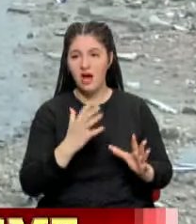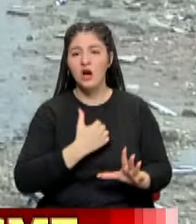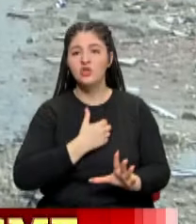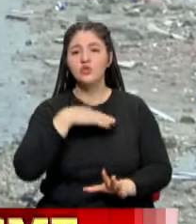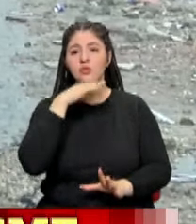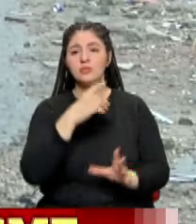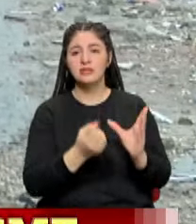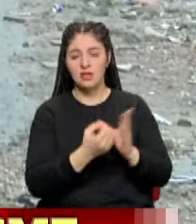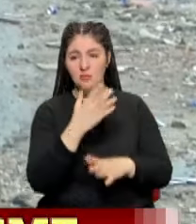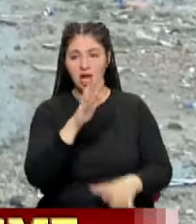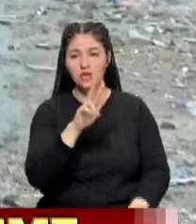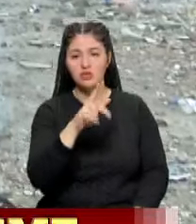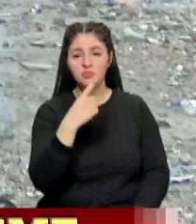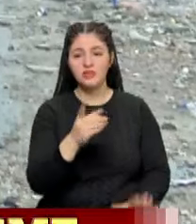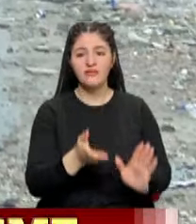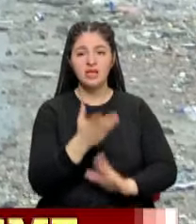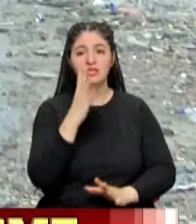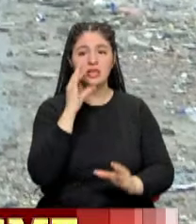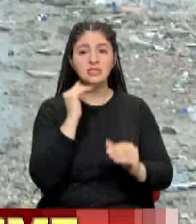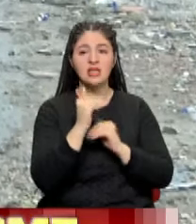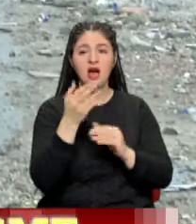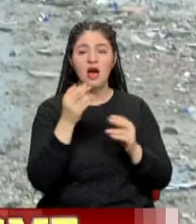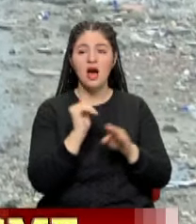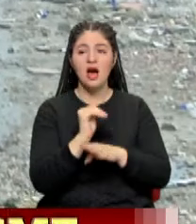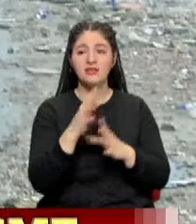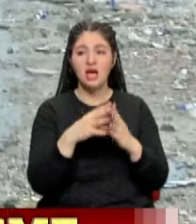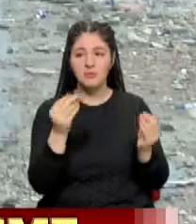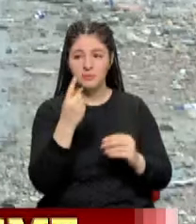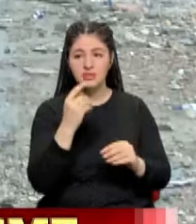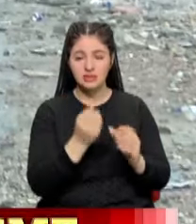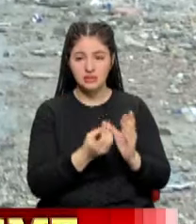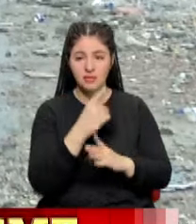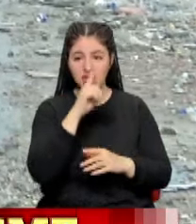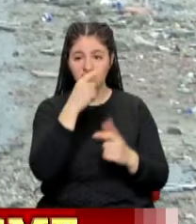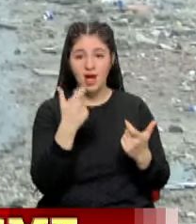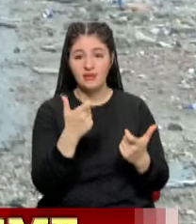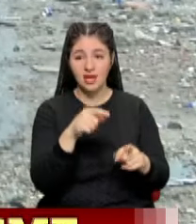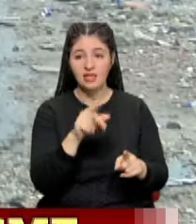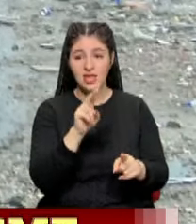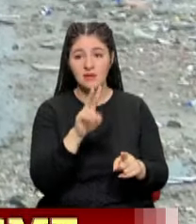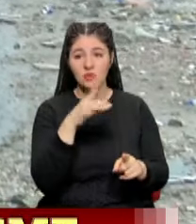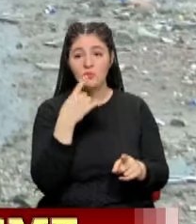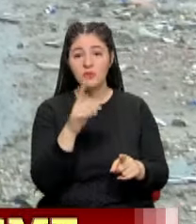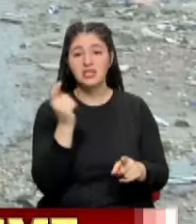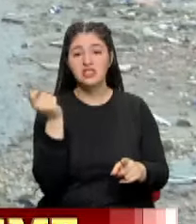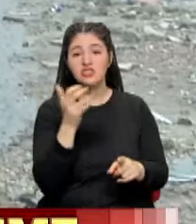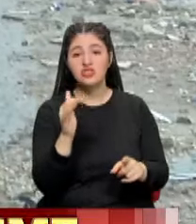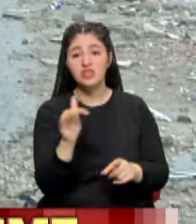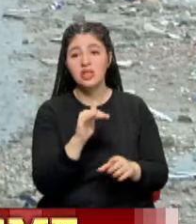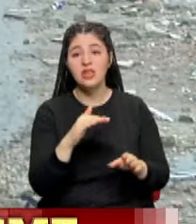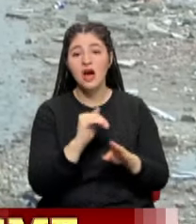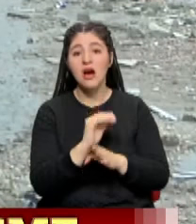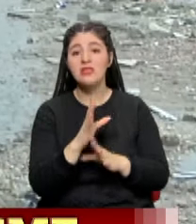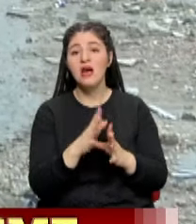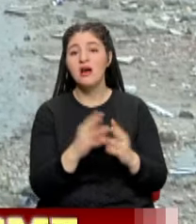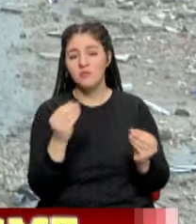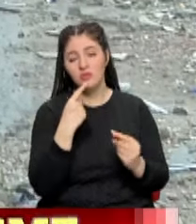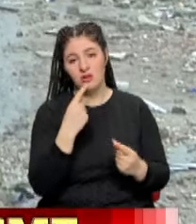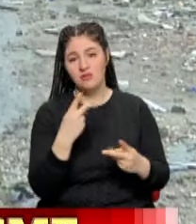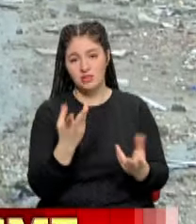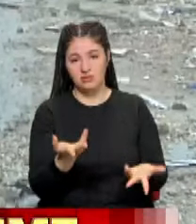dolu bir sabah, 53 binden fazla insanın hayatını kaybettiği bir sabah. Sadece Hatay'da 24 bin insanın hayatını